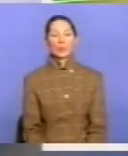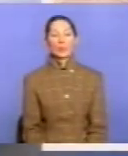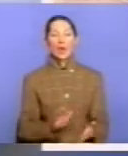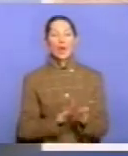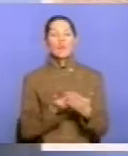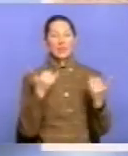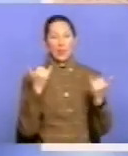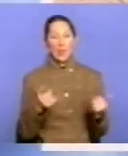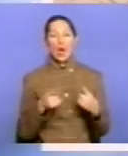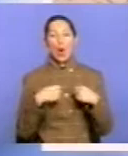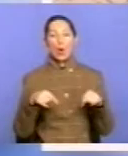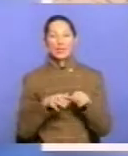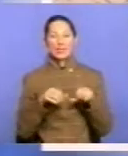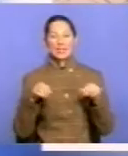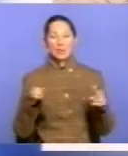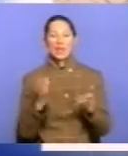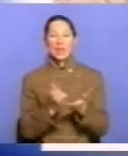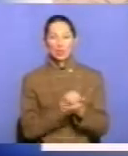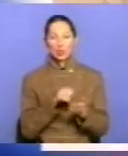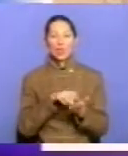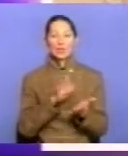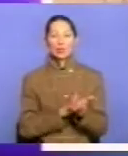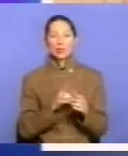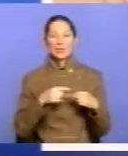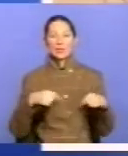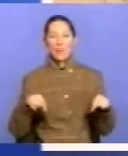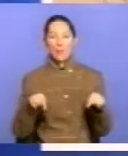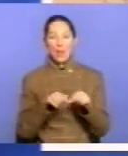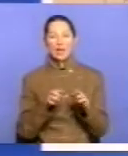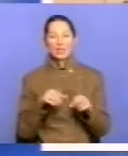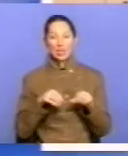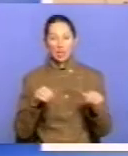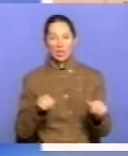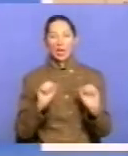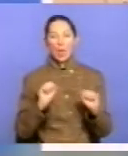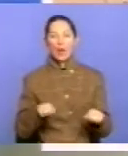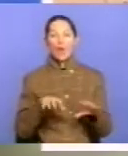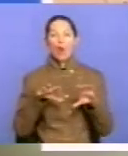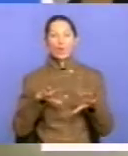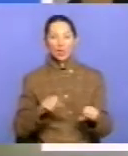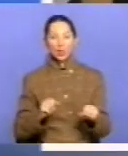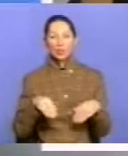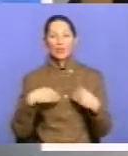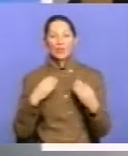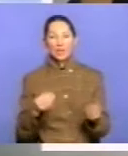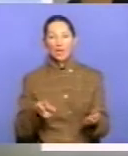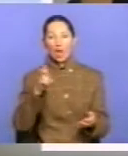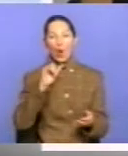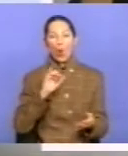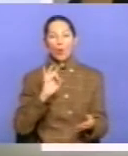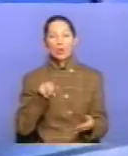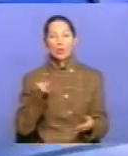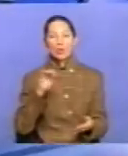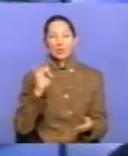Відтепер органи земельних ресурсів реєструють земельні ділянки, а право власності на них видає